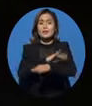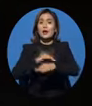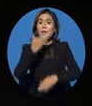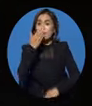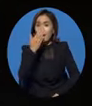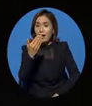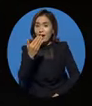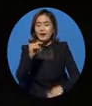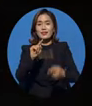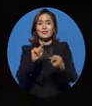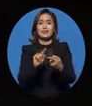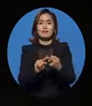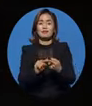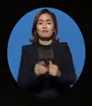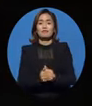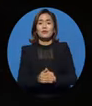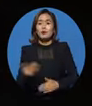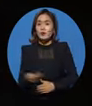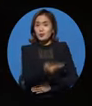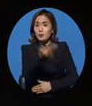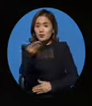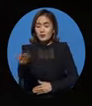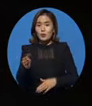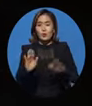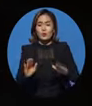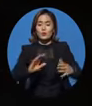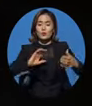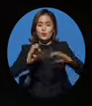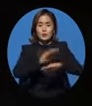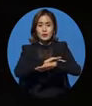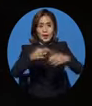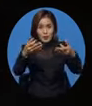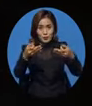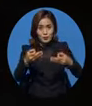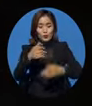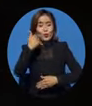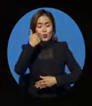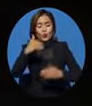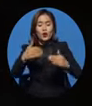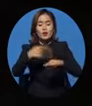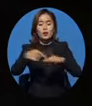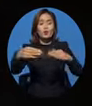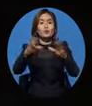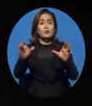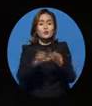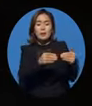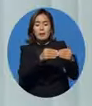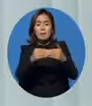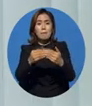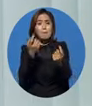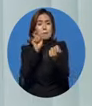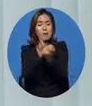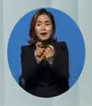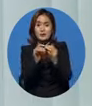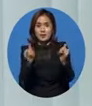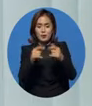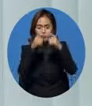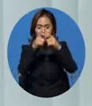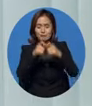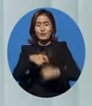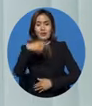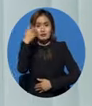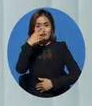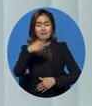잘 수행할 수 있을까요 여러분들께서도 오늘 토론을 통해 누가 더불어 민주당을 이끌 적임자 인지 꼼꼼히